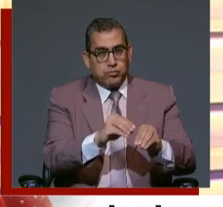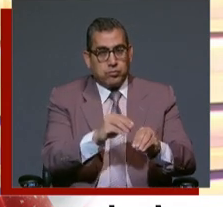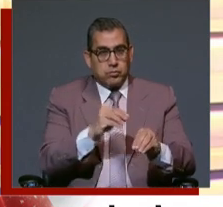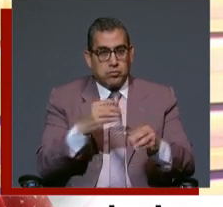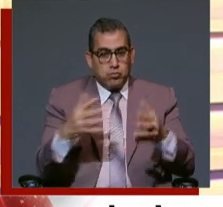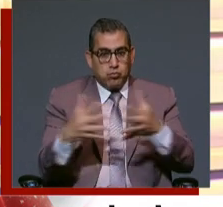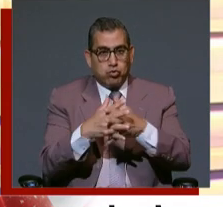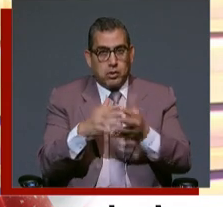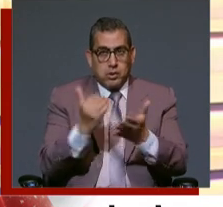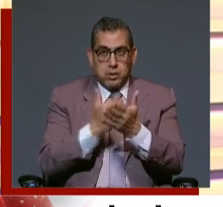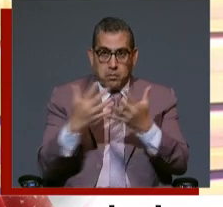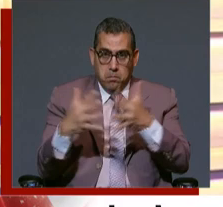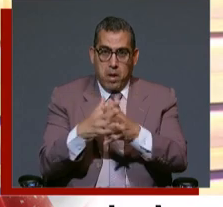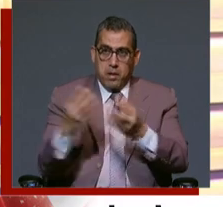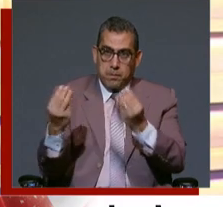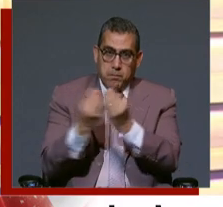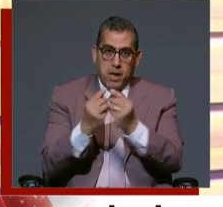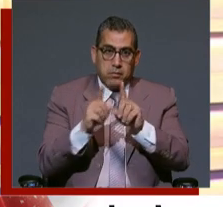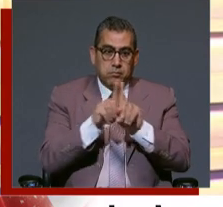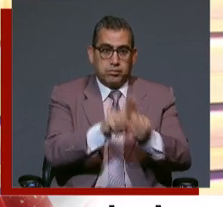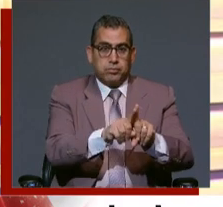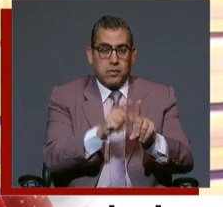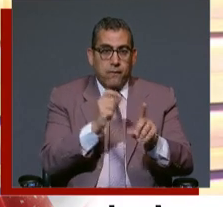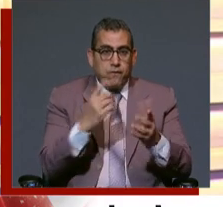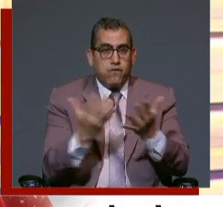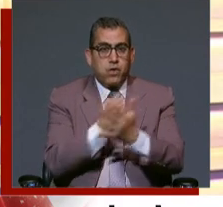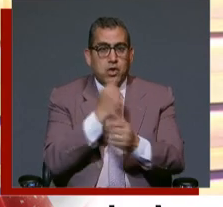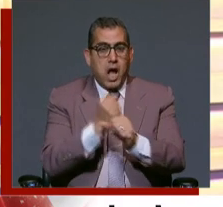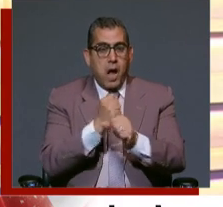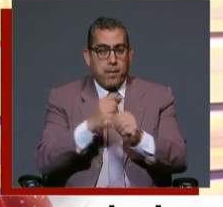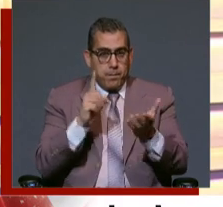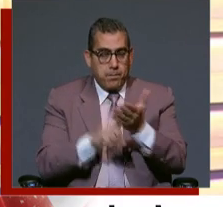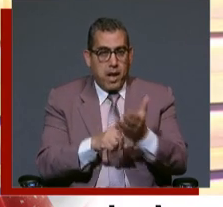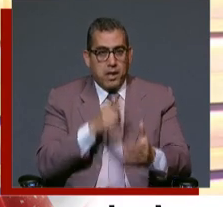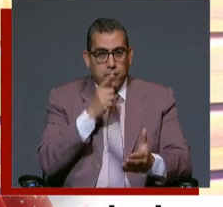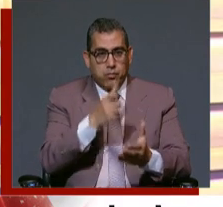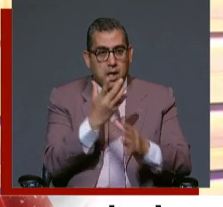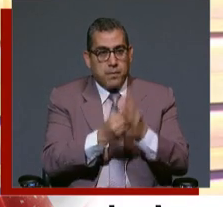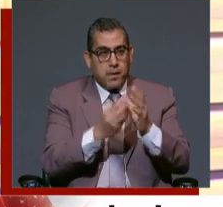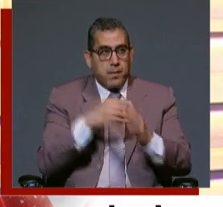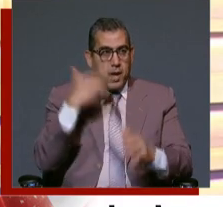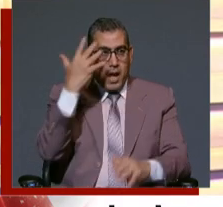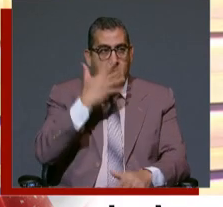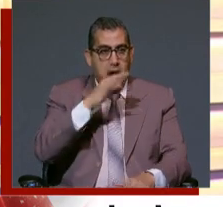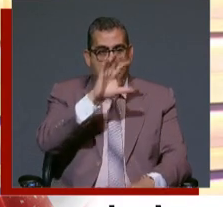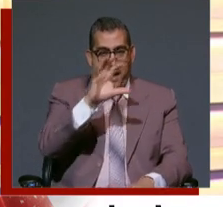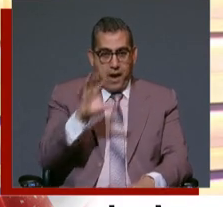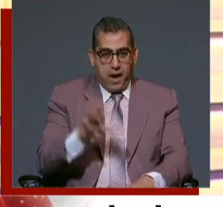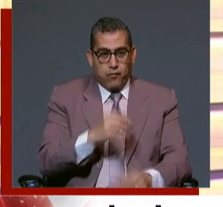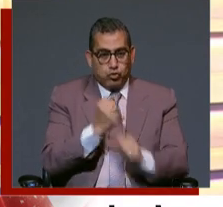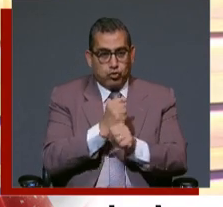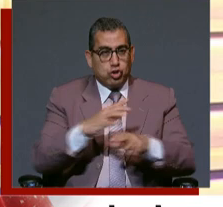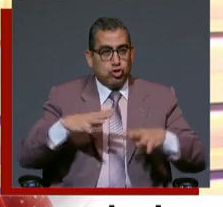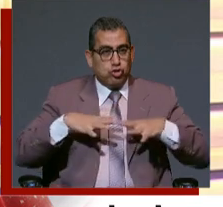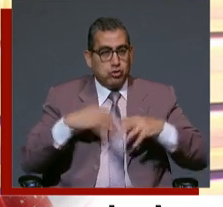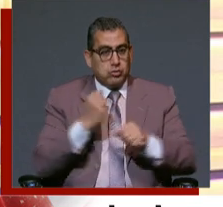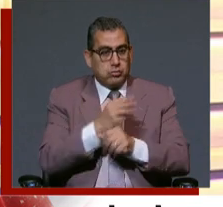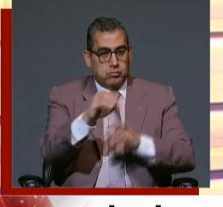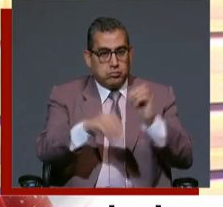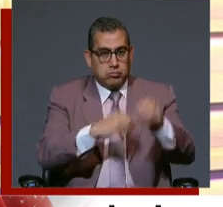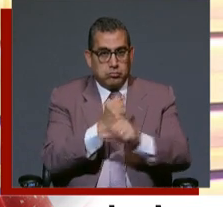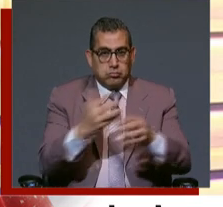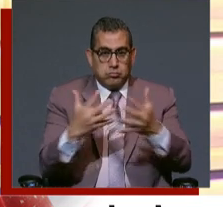المشترك تحقيق فرص عمل حقيقية لأبناء القارة الإفريقية من خلال الاستثمارات التي ينتظر